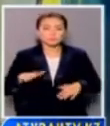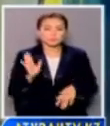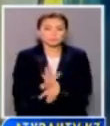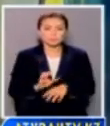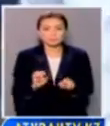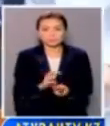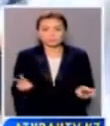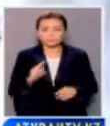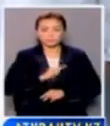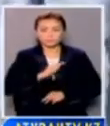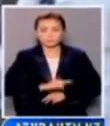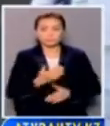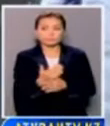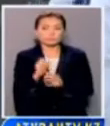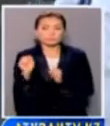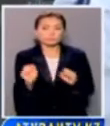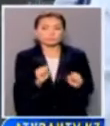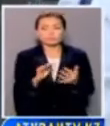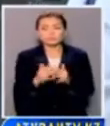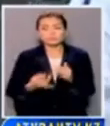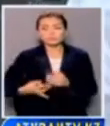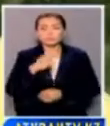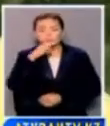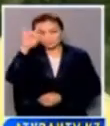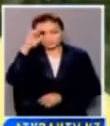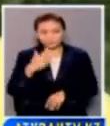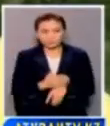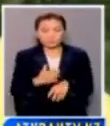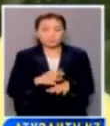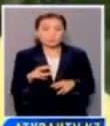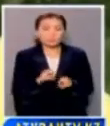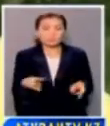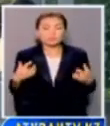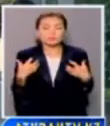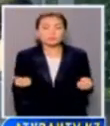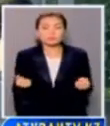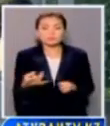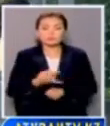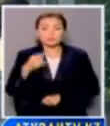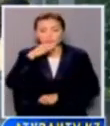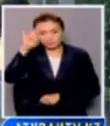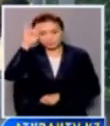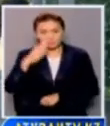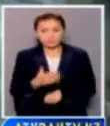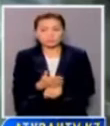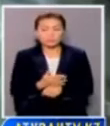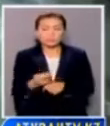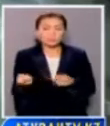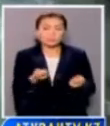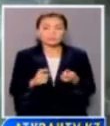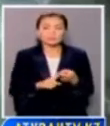приказом Министерства труда и социальной защиты населения Республики Казахстан и Министерства здравоохранения Республики Казахстан будут